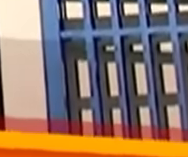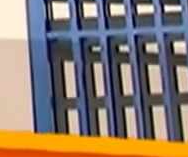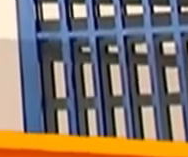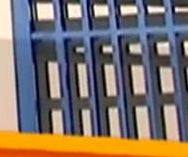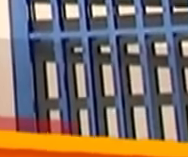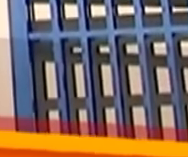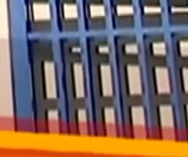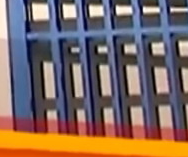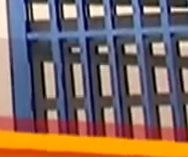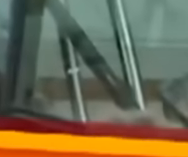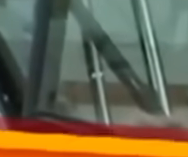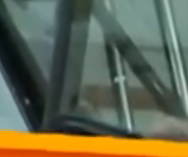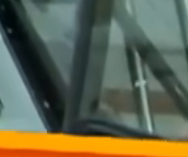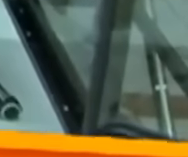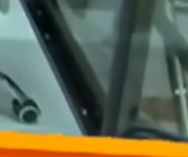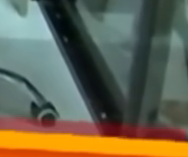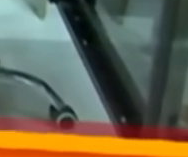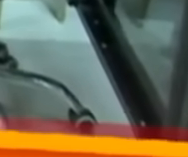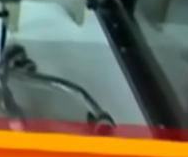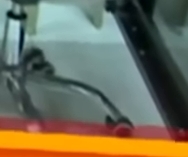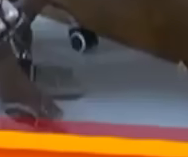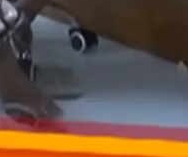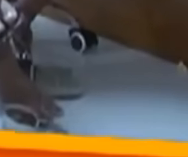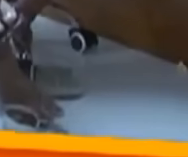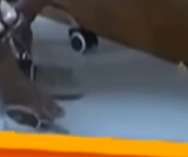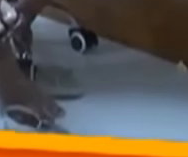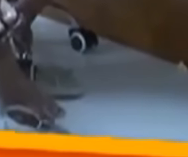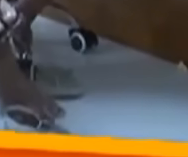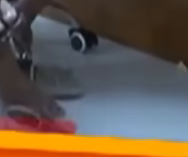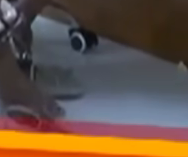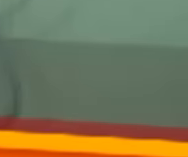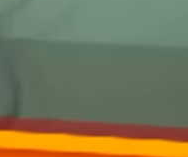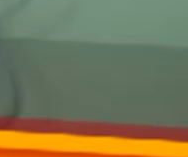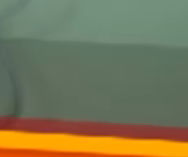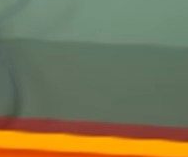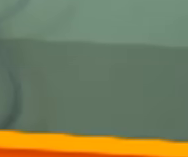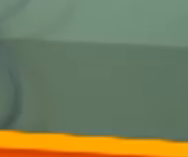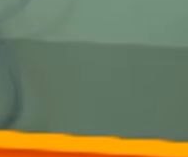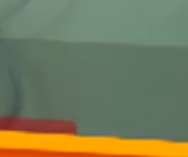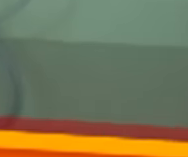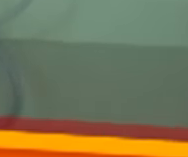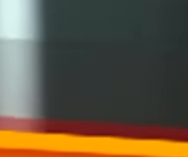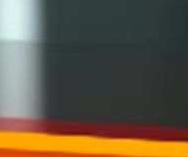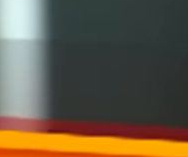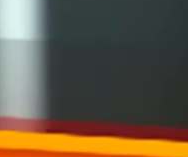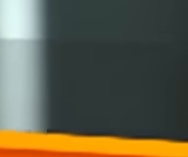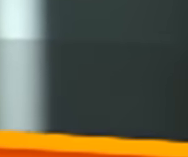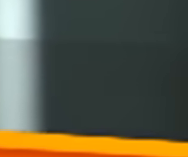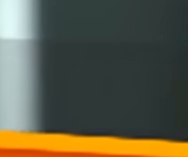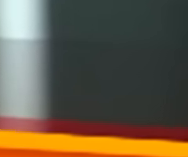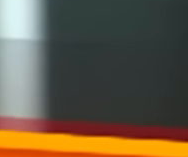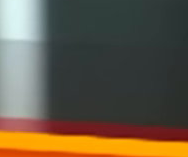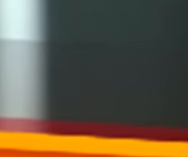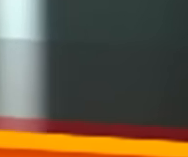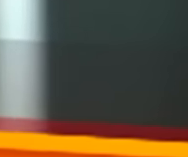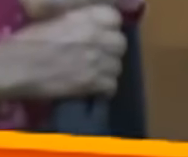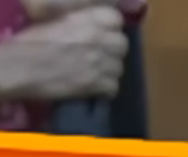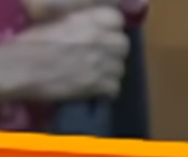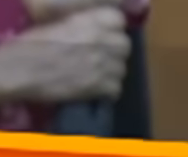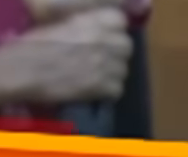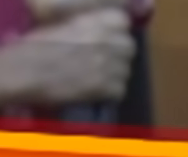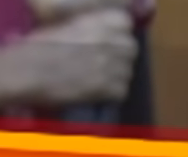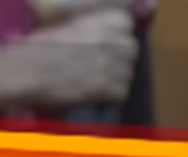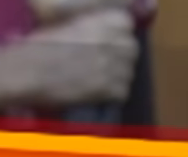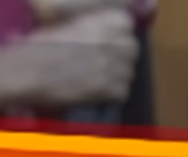Barangay Hall sa Cavite, de-airco na may libreng pelikula pa para sa mga senior citizen na gustong tumambay para iwas